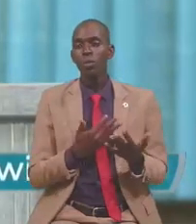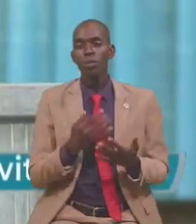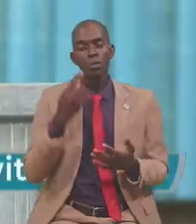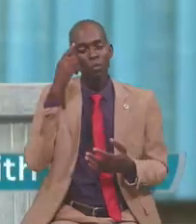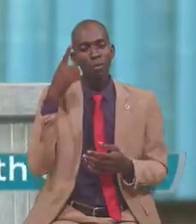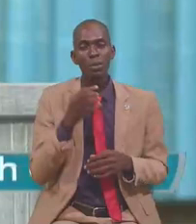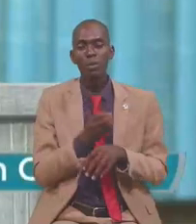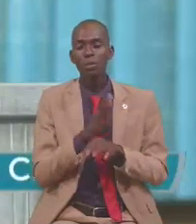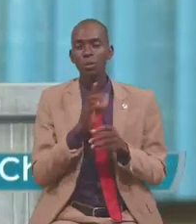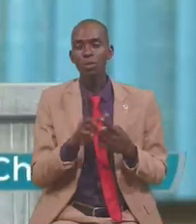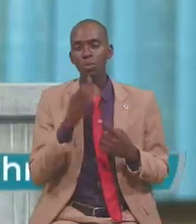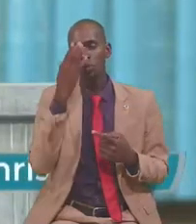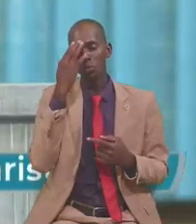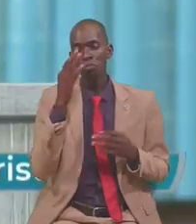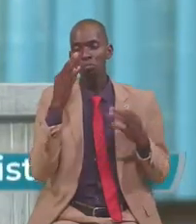Que le Seigneur vous bénisse.